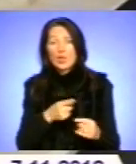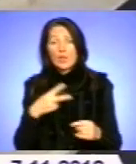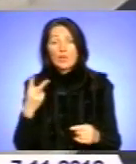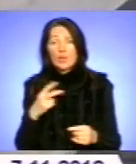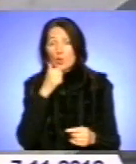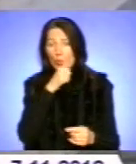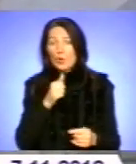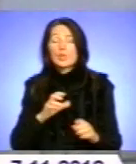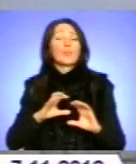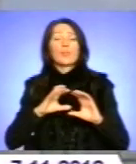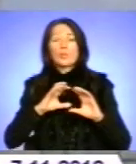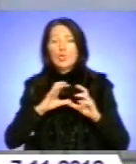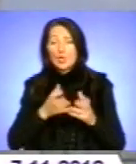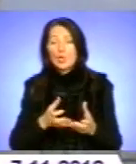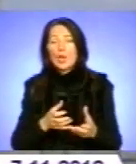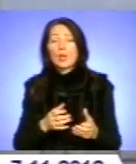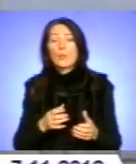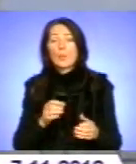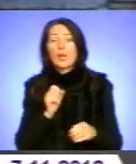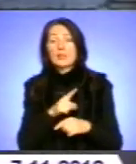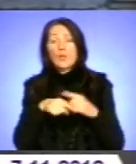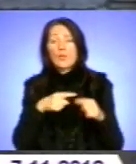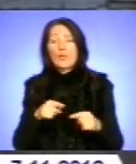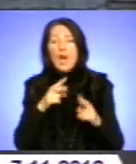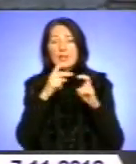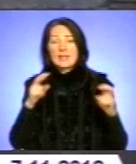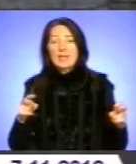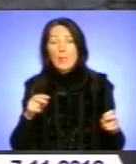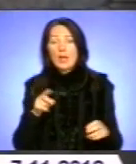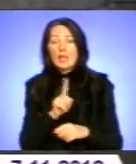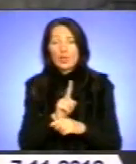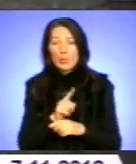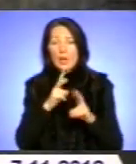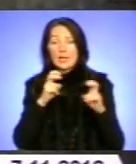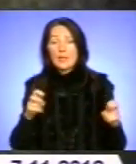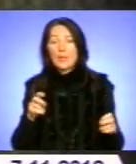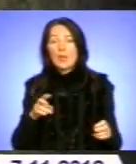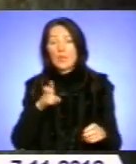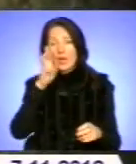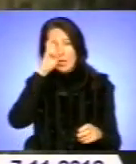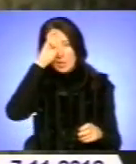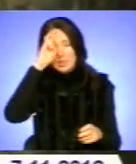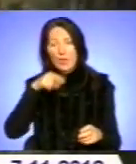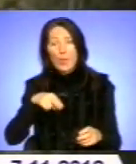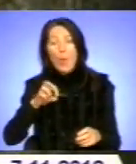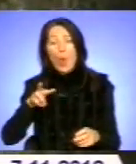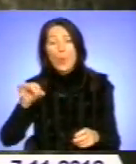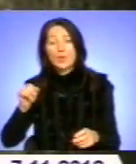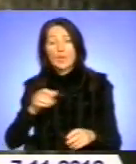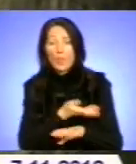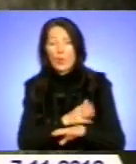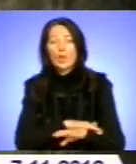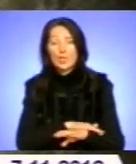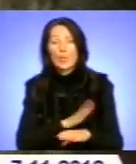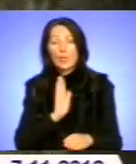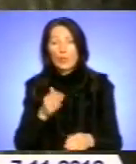національним заповідником замки Тернопілля і замком князів Поморських, що в польському місті Щецін, був підписаний договір про